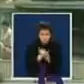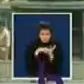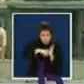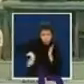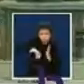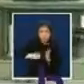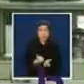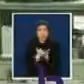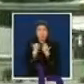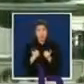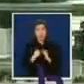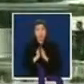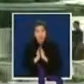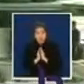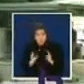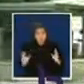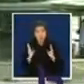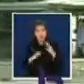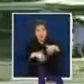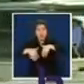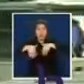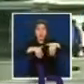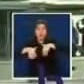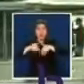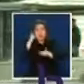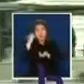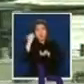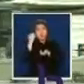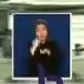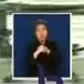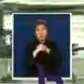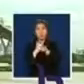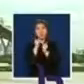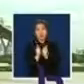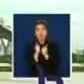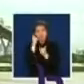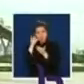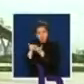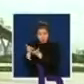จไปยังพี่น้องคนไทยและประชาชนในทุกจังหวัดที่ประสบอุทกภัยด้วย